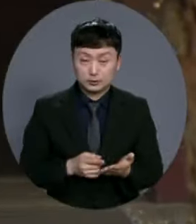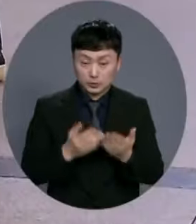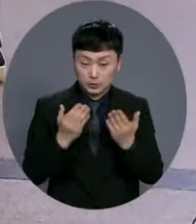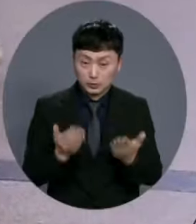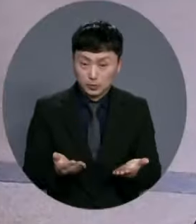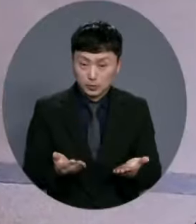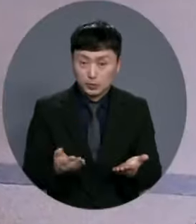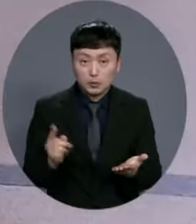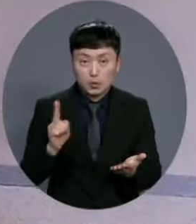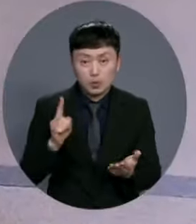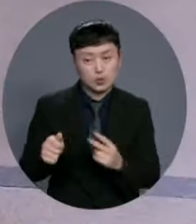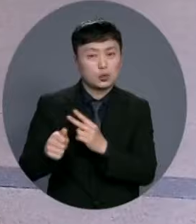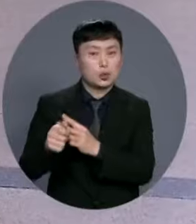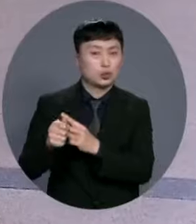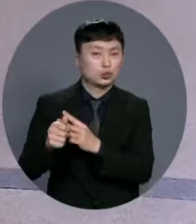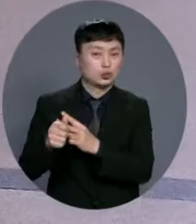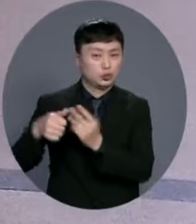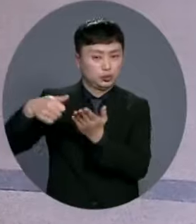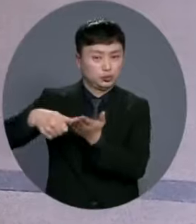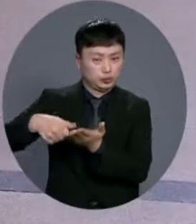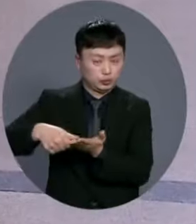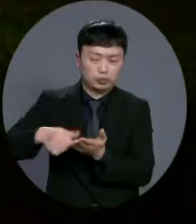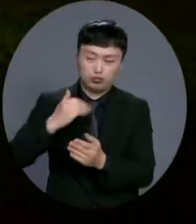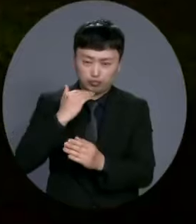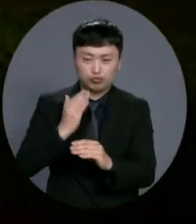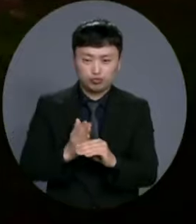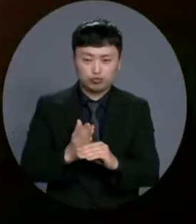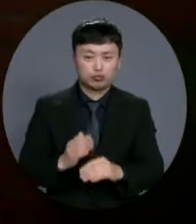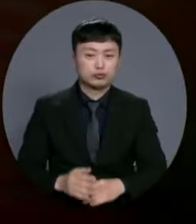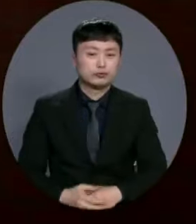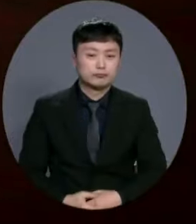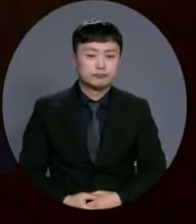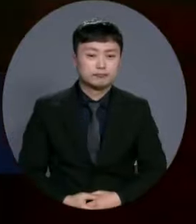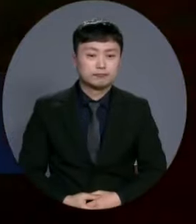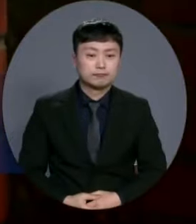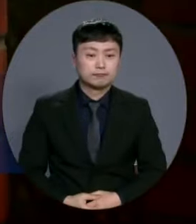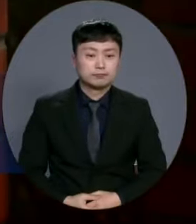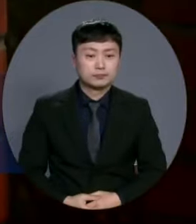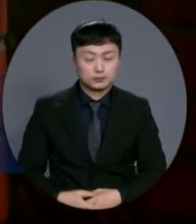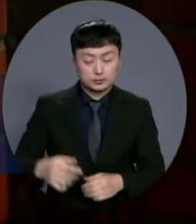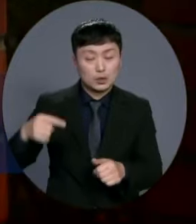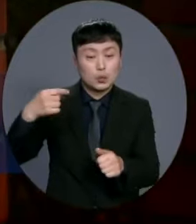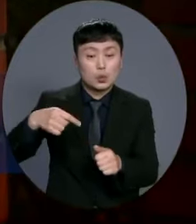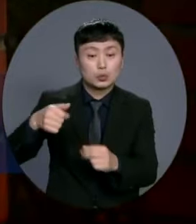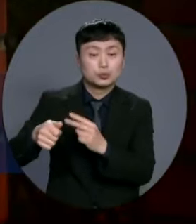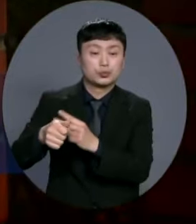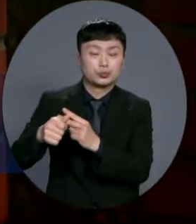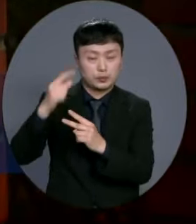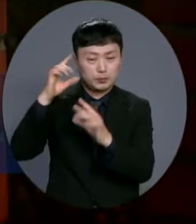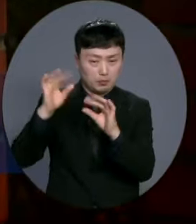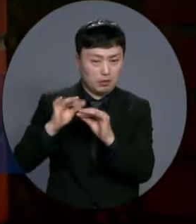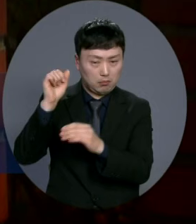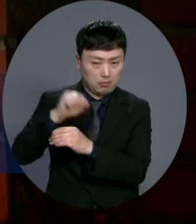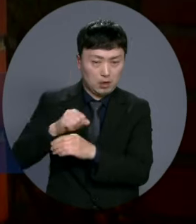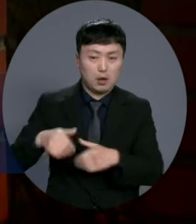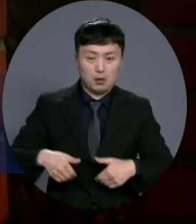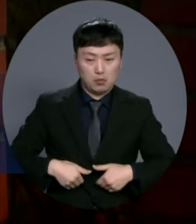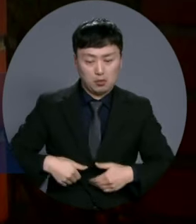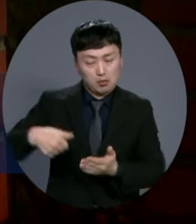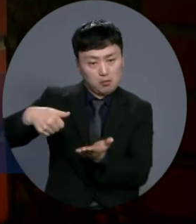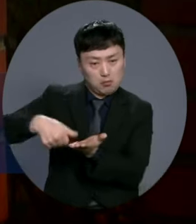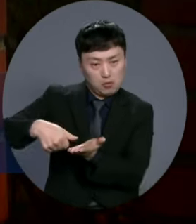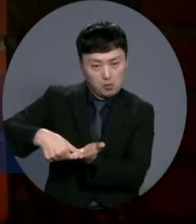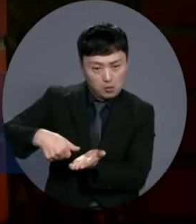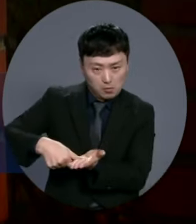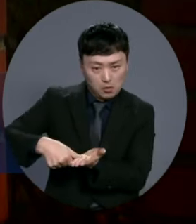이어지기까지 지도교수와 학과장의 승인만 남았습니다. 지도교수 동의가 붙어야 되고 학과장 결재 나야 되고 학장